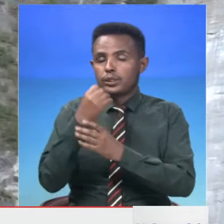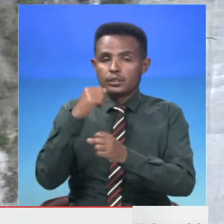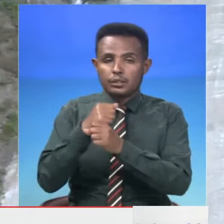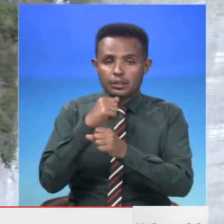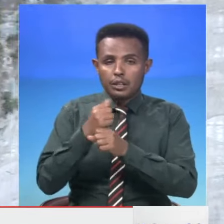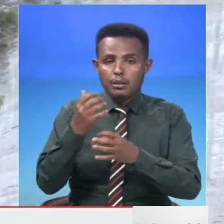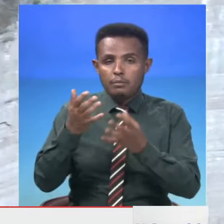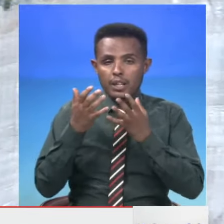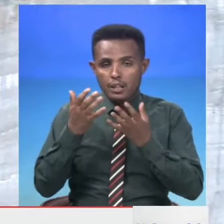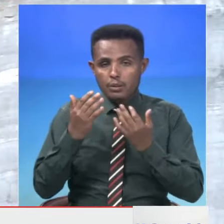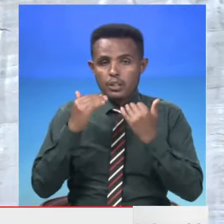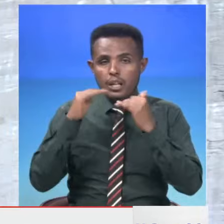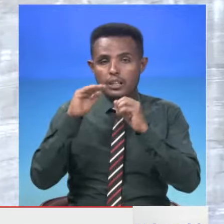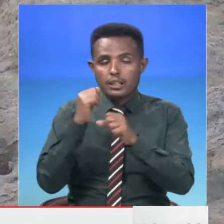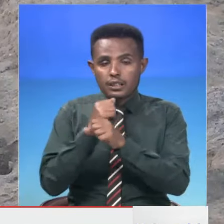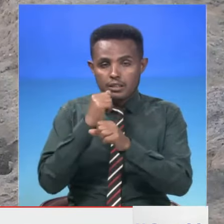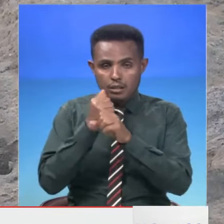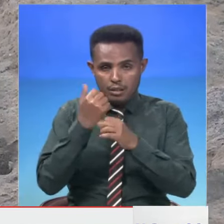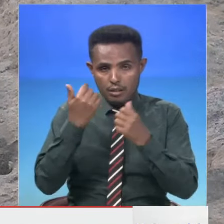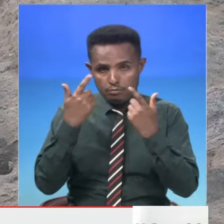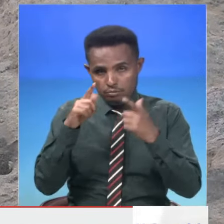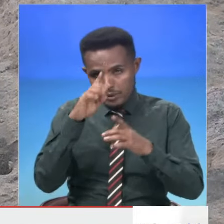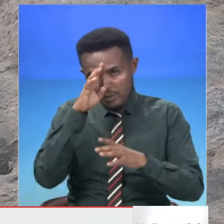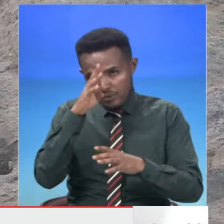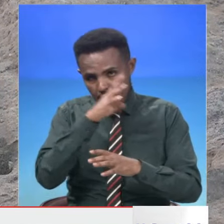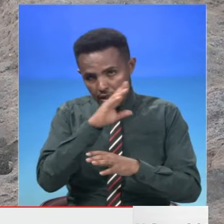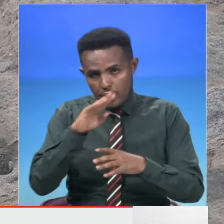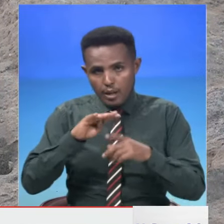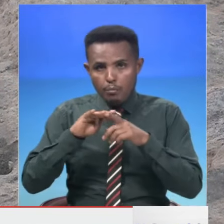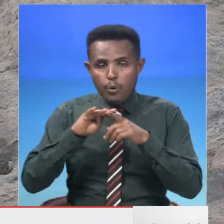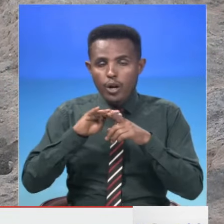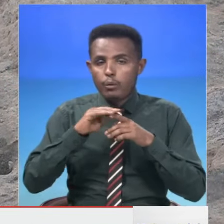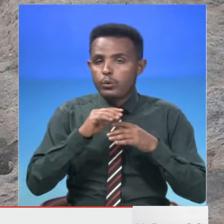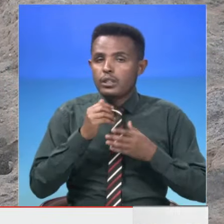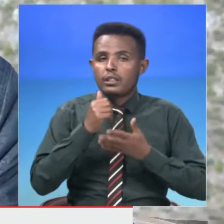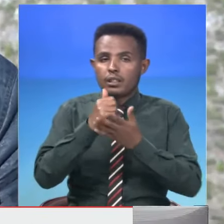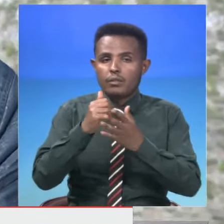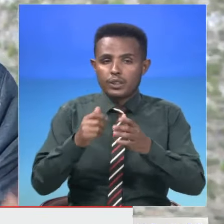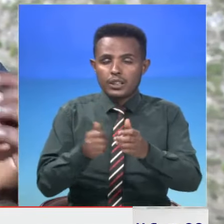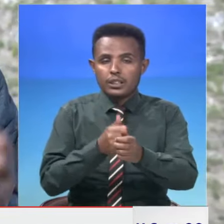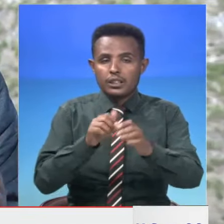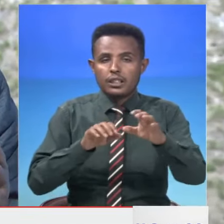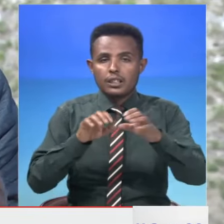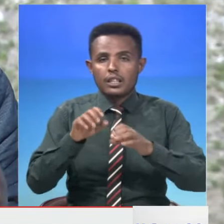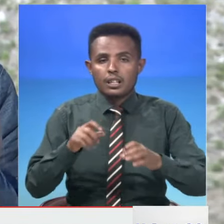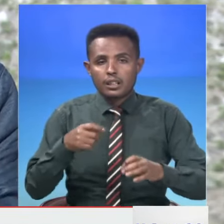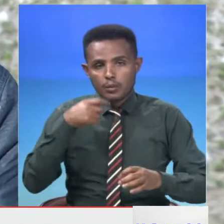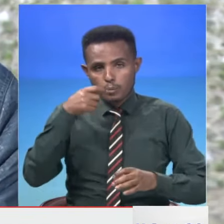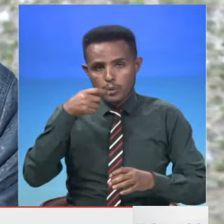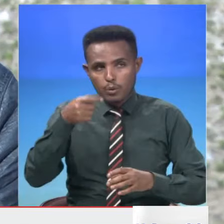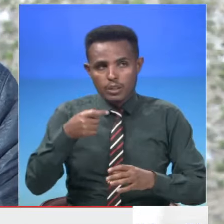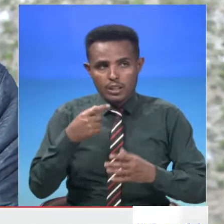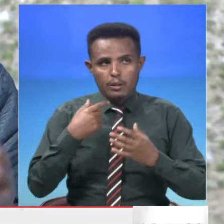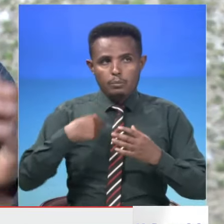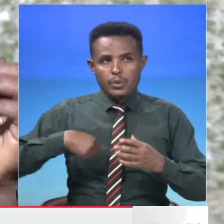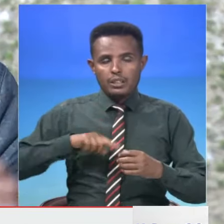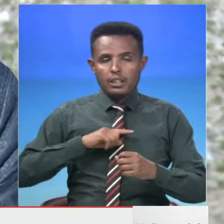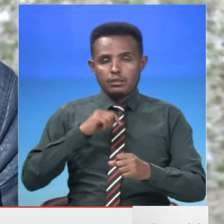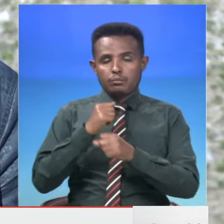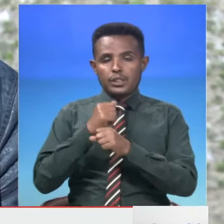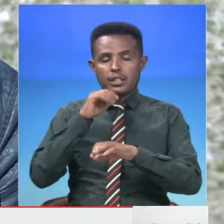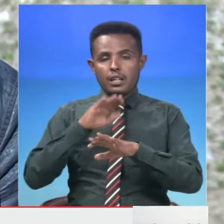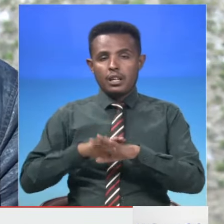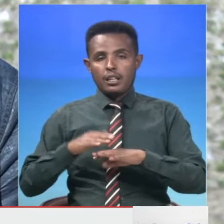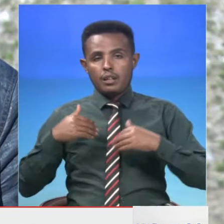የስራ እድል መፍጠር እንዲችሉና ሀብት እንዲያፈሩ ሙያዊ ድጋፍና ክትትል እያደረግን ነው ብለዋል። አሁን በስራ ላይ ያሉት የኛ ወረዳ